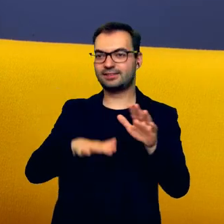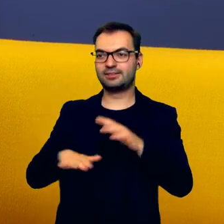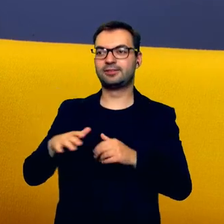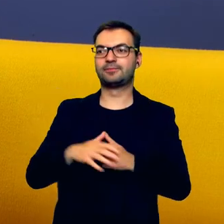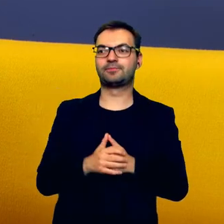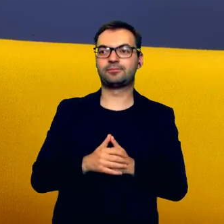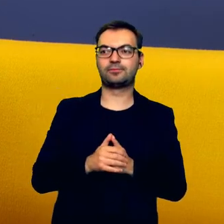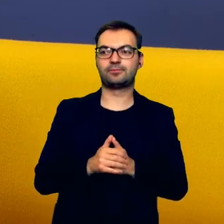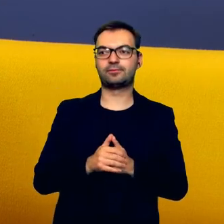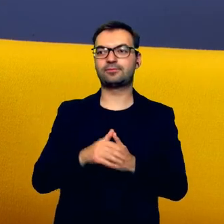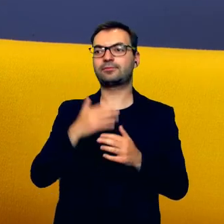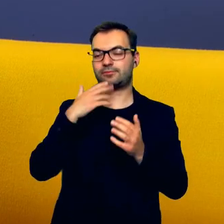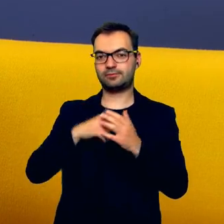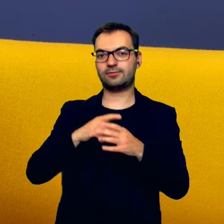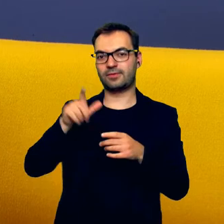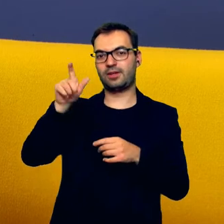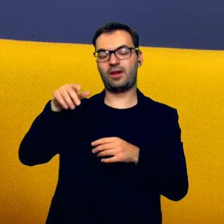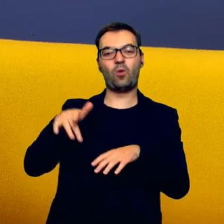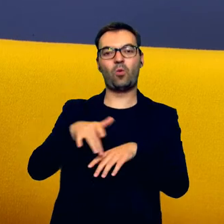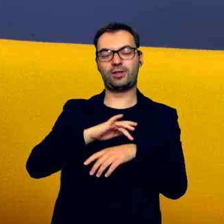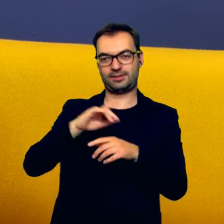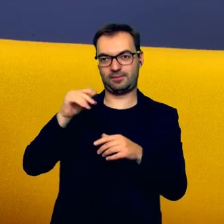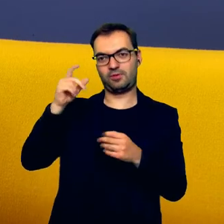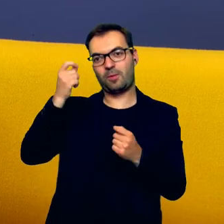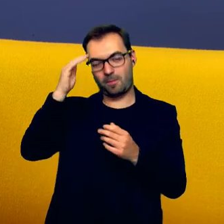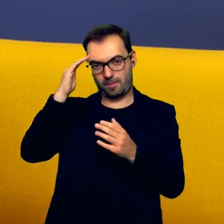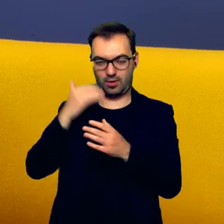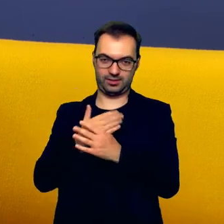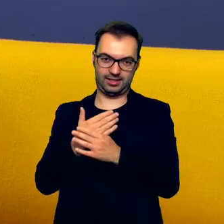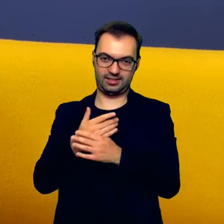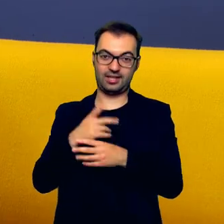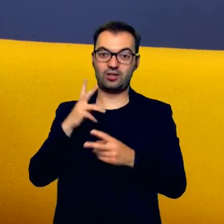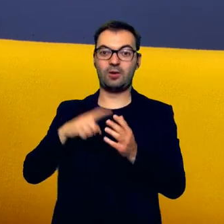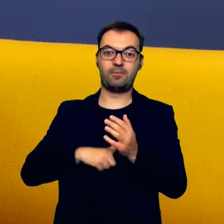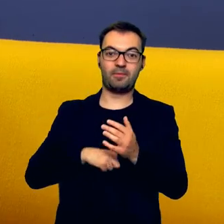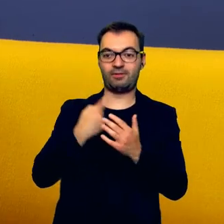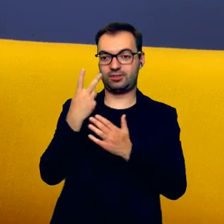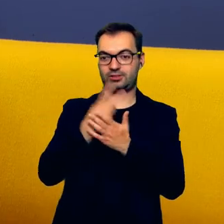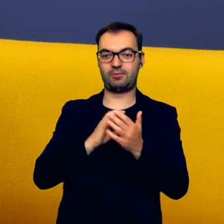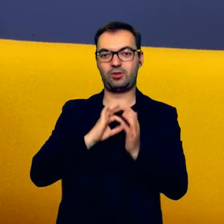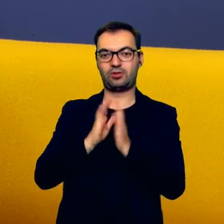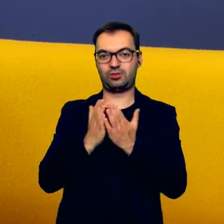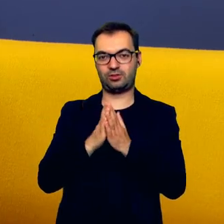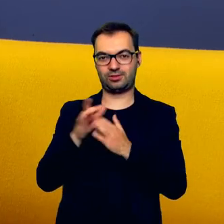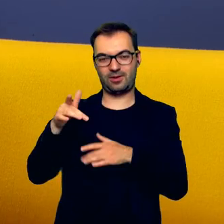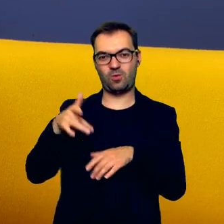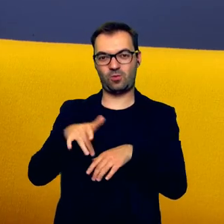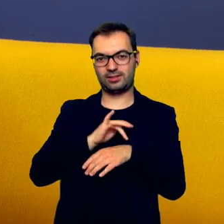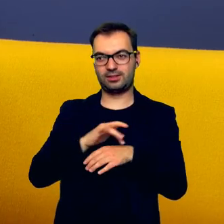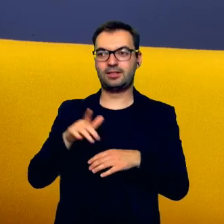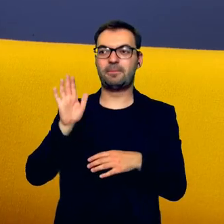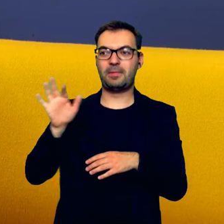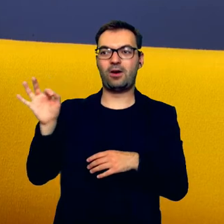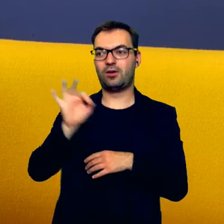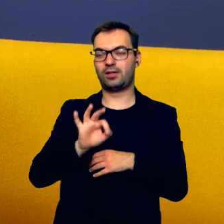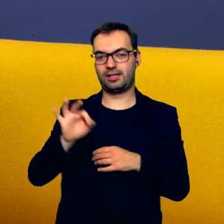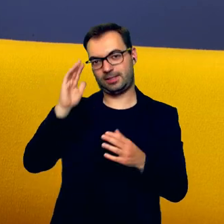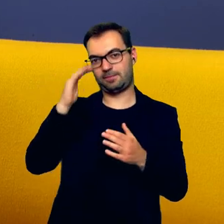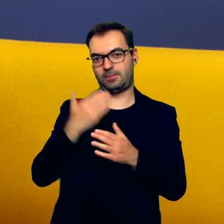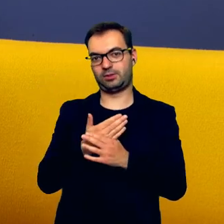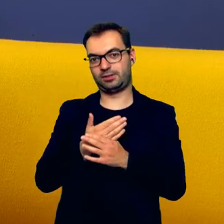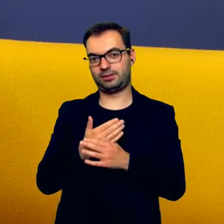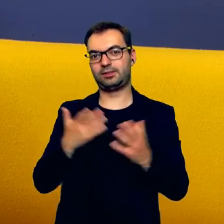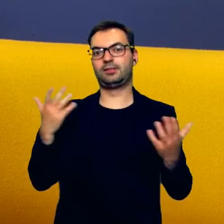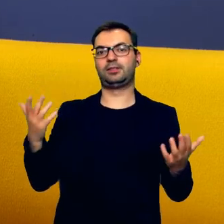rodzajowymi. Tak czy inaczej poznajemy wtedy Popielskiego. Czytelnicy, którzy po raz pierwszy by sięgnęli do moich powieści z Popielskim w roli głównej, mają okazję go poznać.